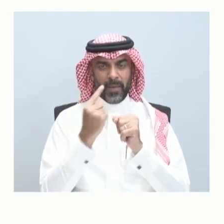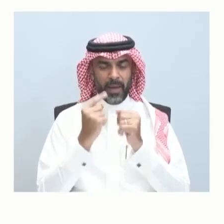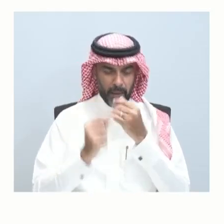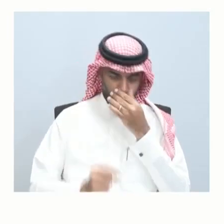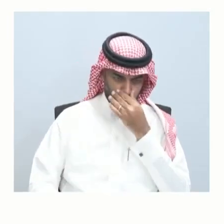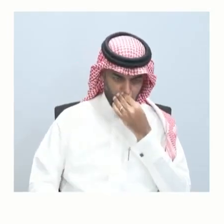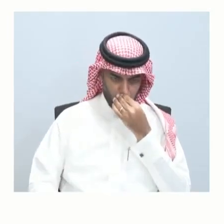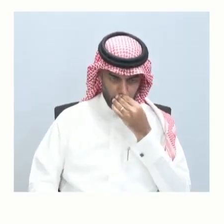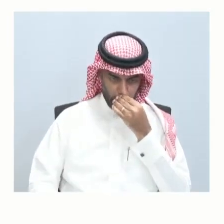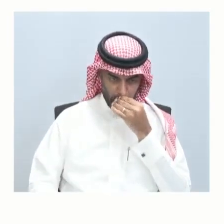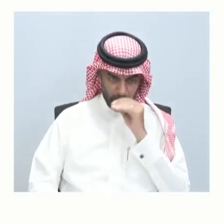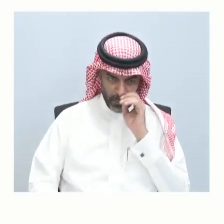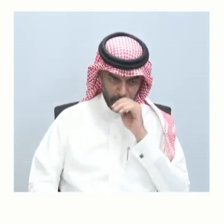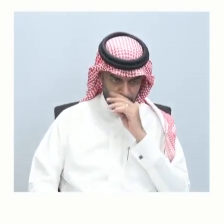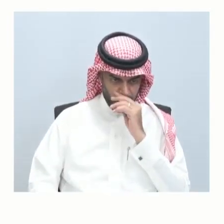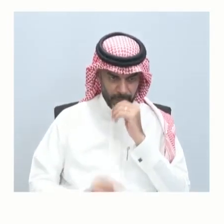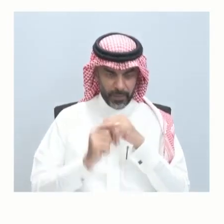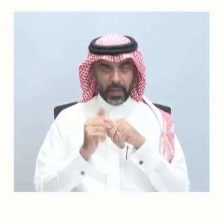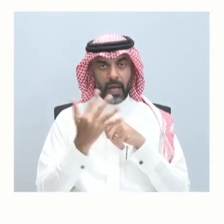خمسه عشر مليون